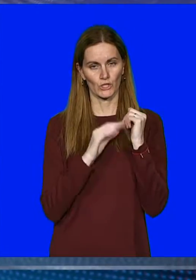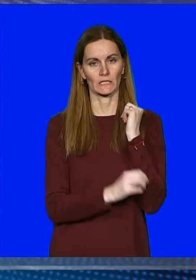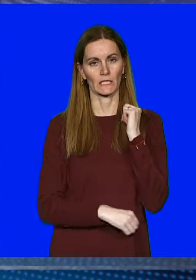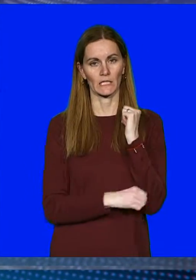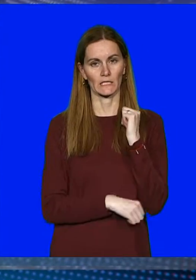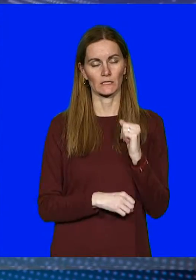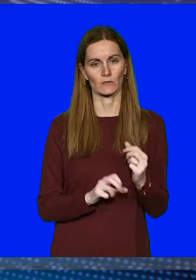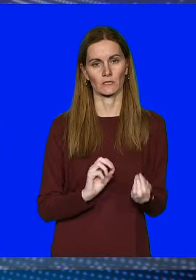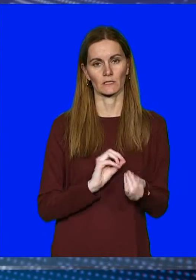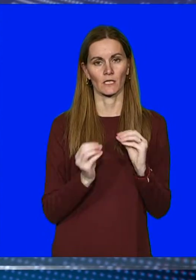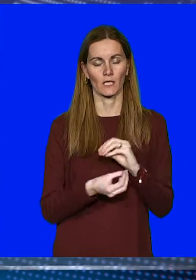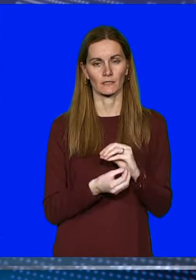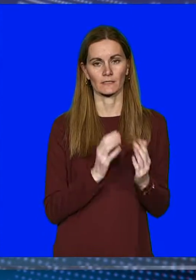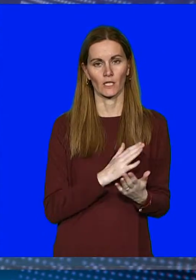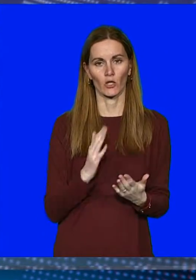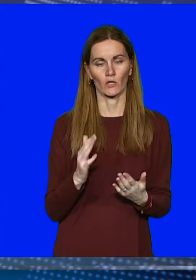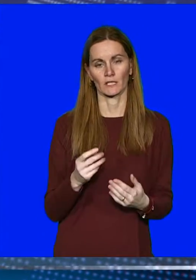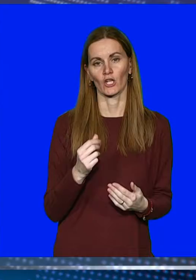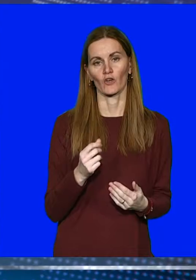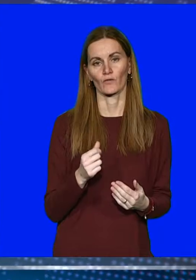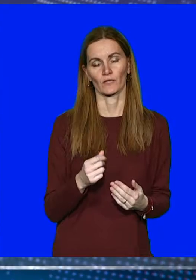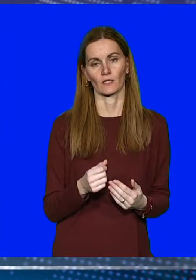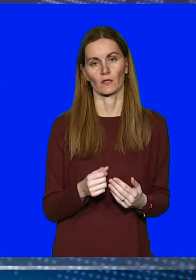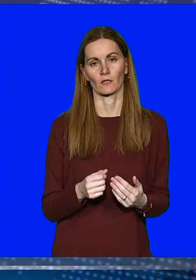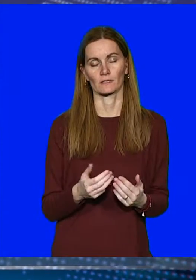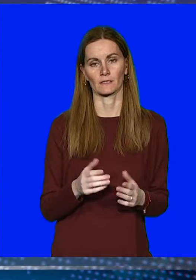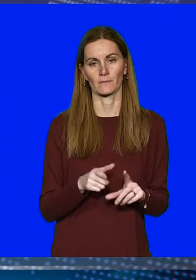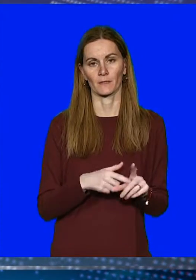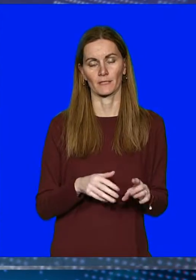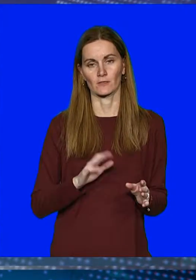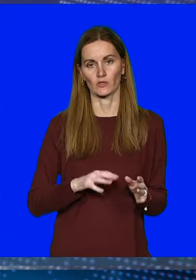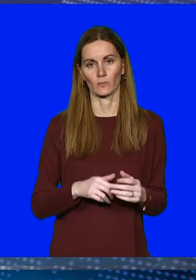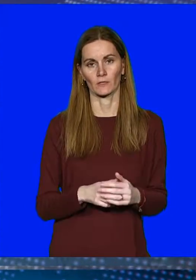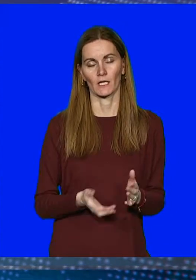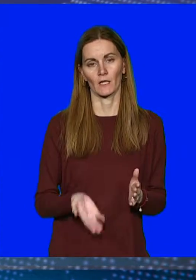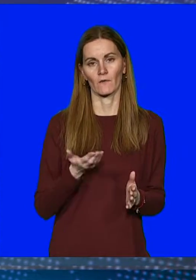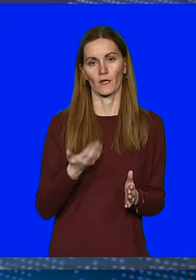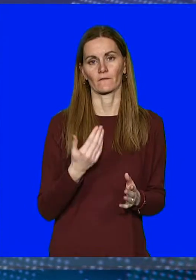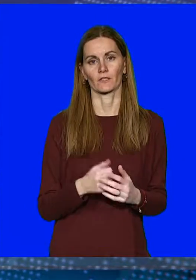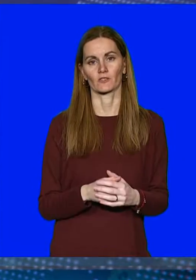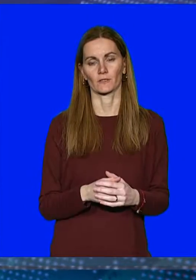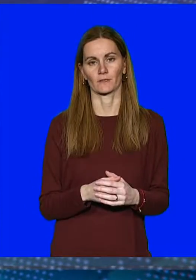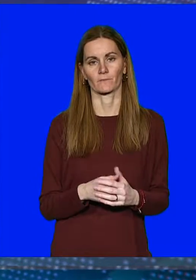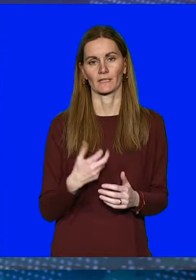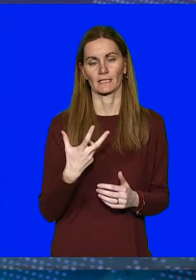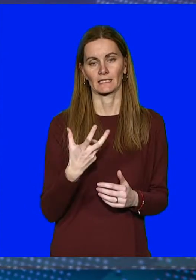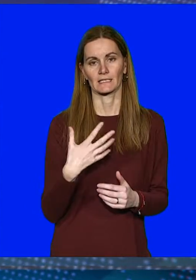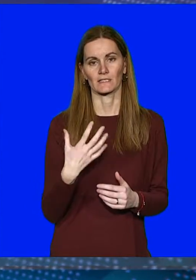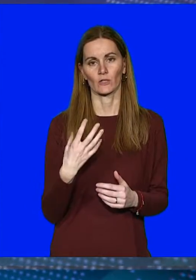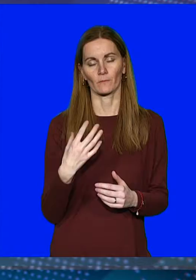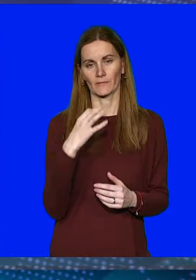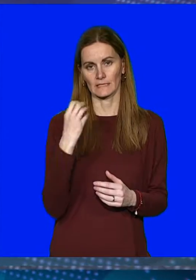studente. Različite su naravno kategorije i financijske mjesečne potpore. Ona najveća mjesečna potpora